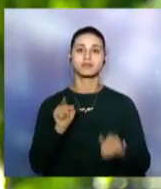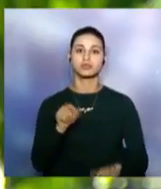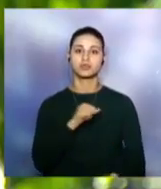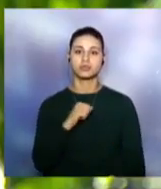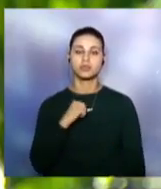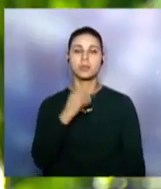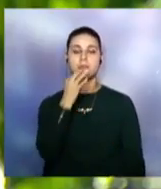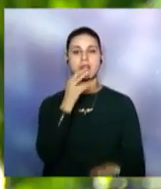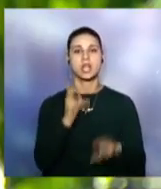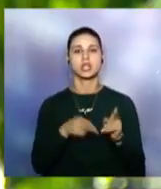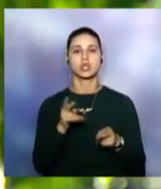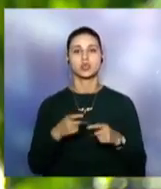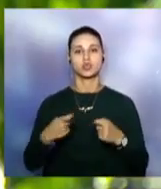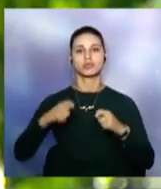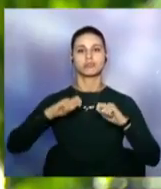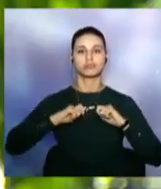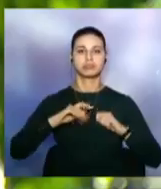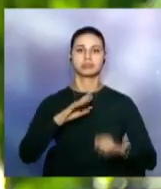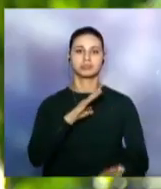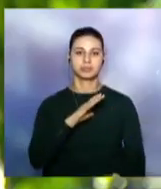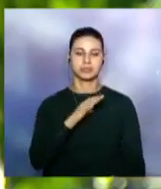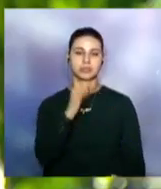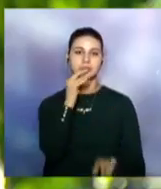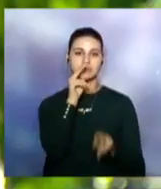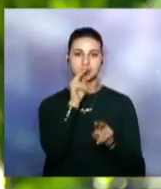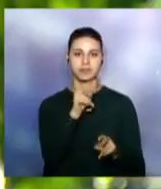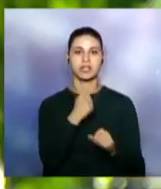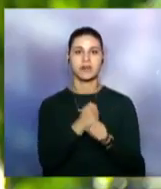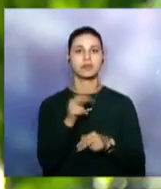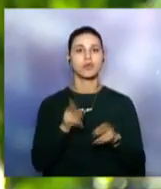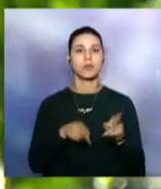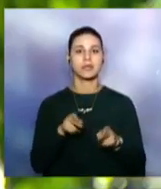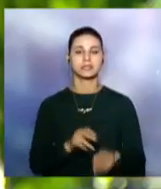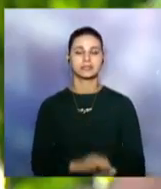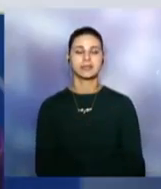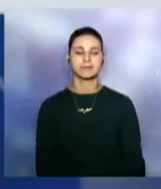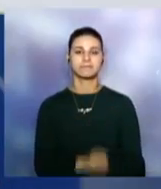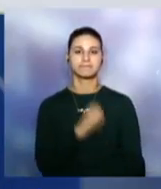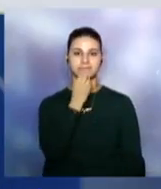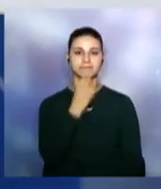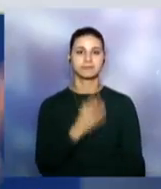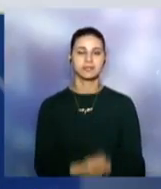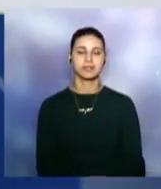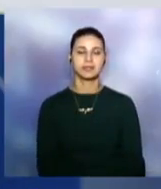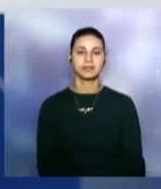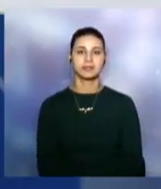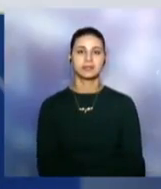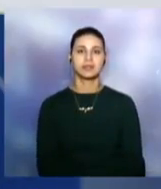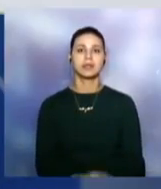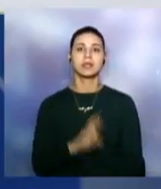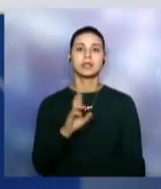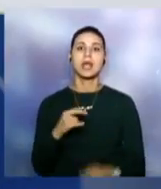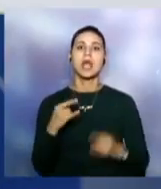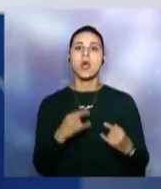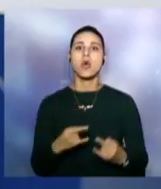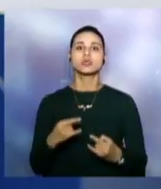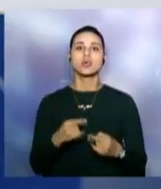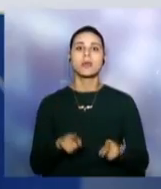საბოლოო ჯამში ქირურგიული პრობლემა აღმოჩნდა და ქირურგს მიგვიხედია და გავკეთებ ოპერაცია. დიახ. და ექოსკოპიას